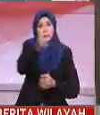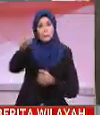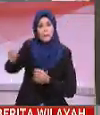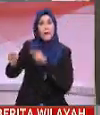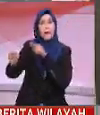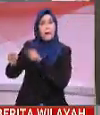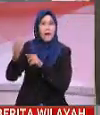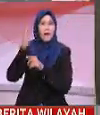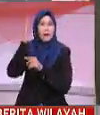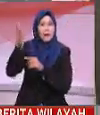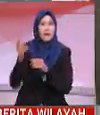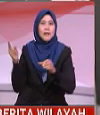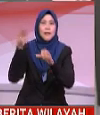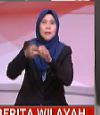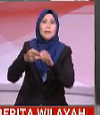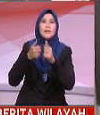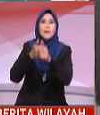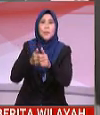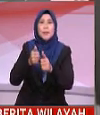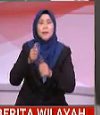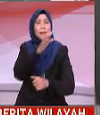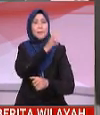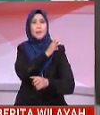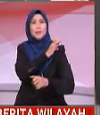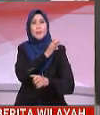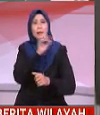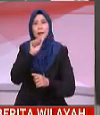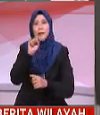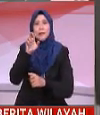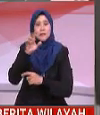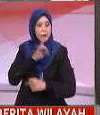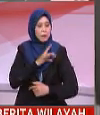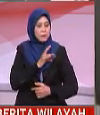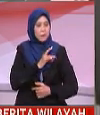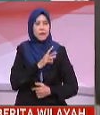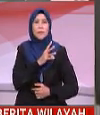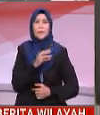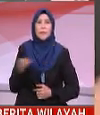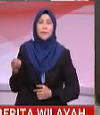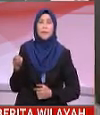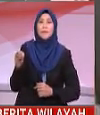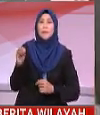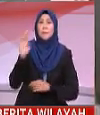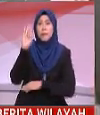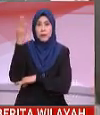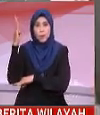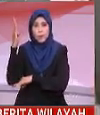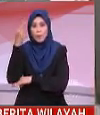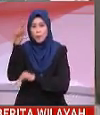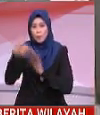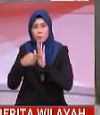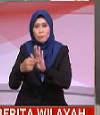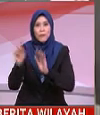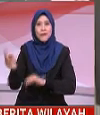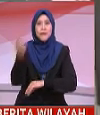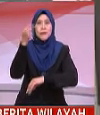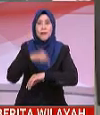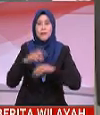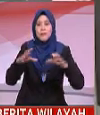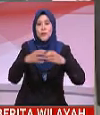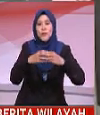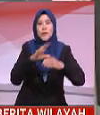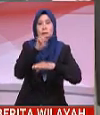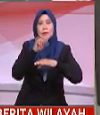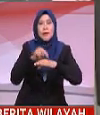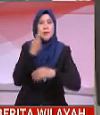Hakim bakal mengikuti jejak bekas Kapten Arsenal dan bintang Barcelona Cesc Fabregas yang membuat penampilan pertama bersama skuad